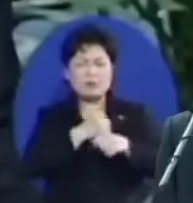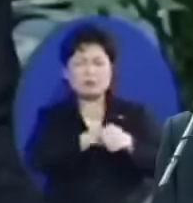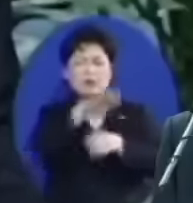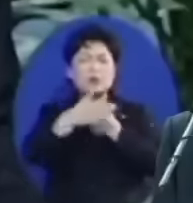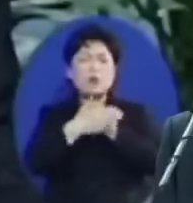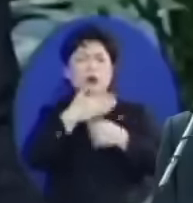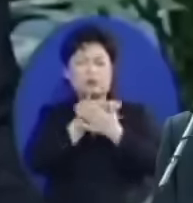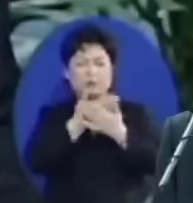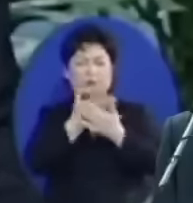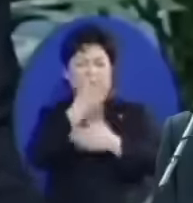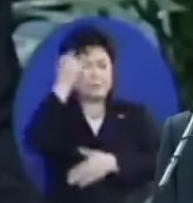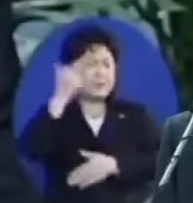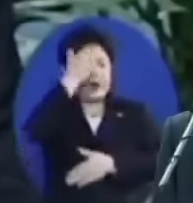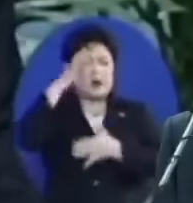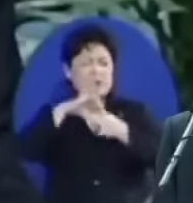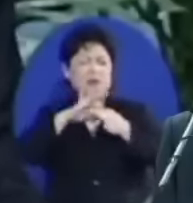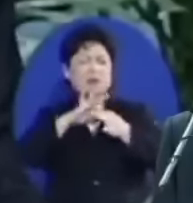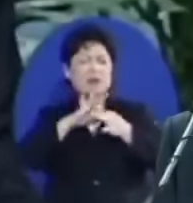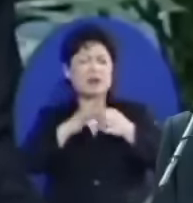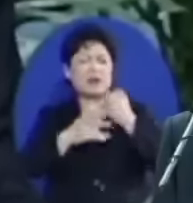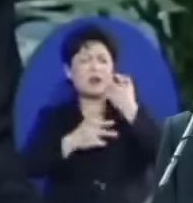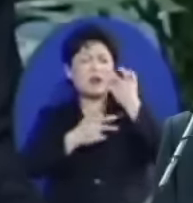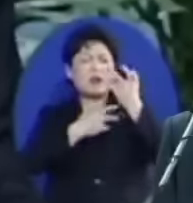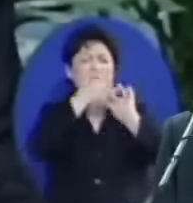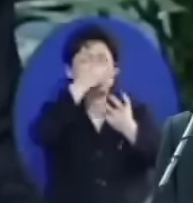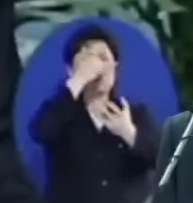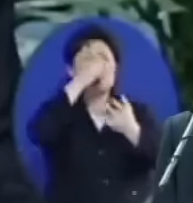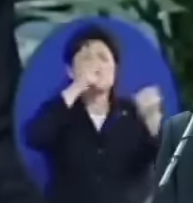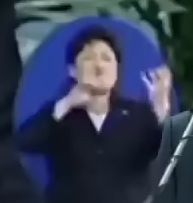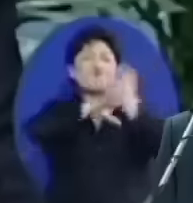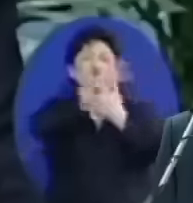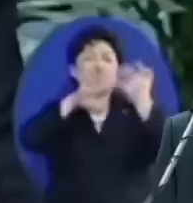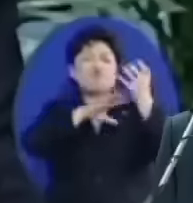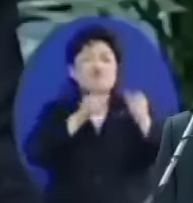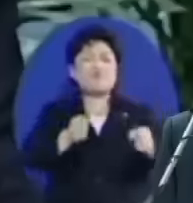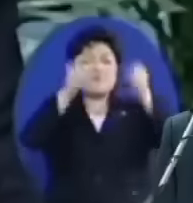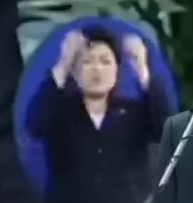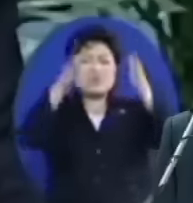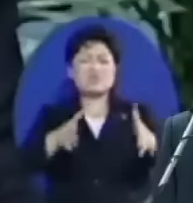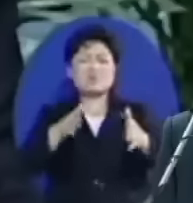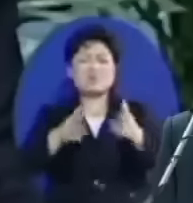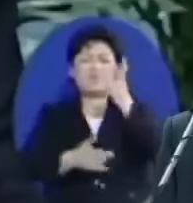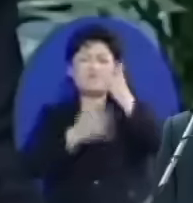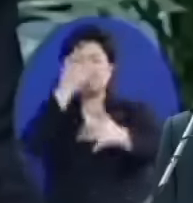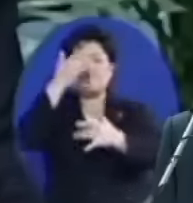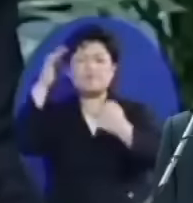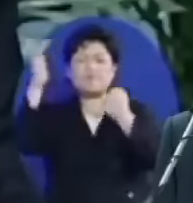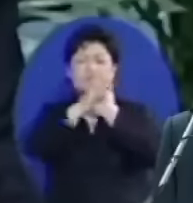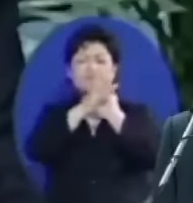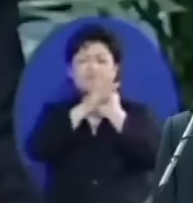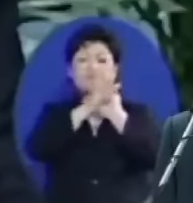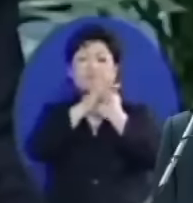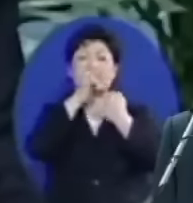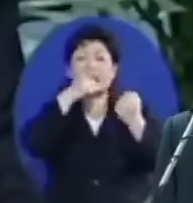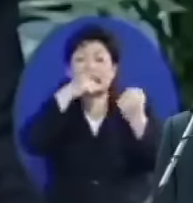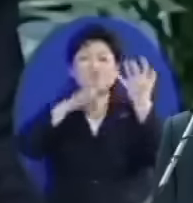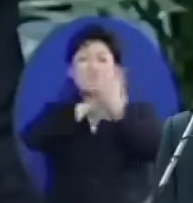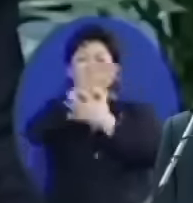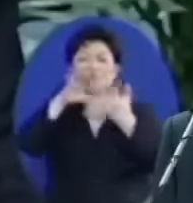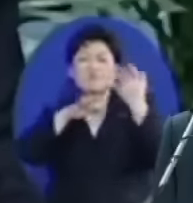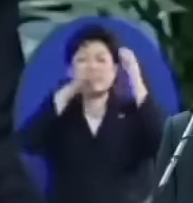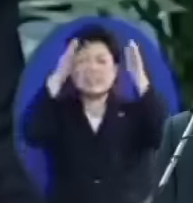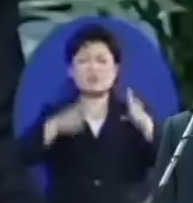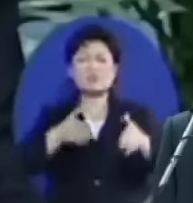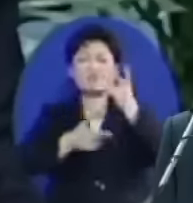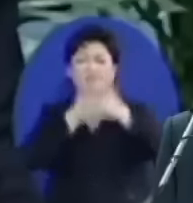도와주셔서 성령의 구름기둥과 불기둥이 나타나 주시옵소서. 성령의 불이 활활 타주시옵소서. 우리 마음속에